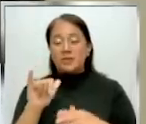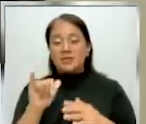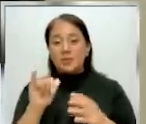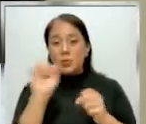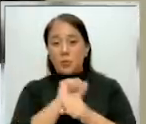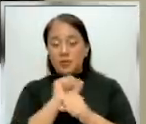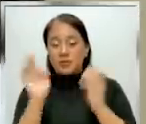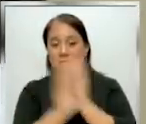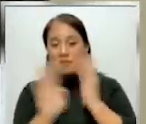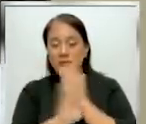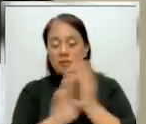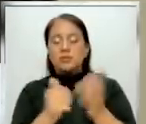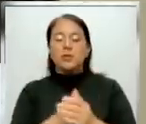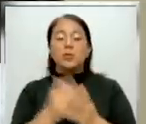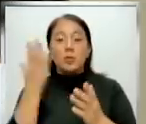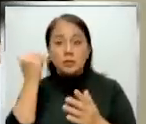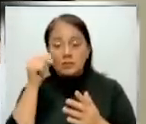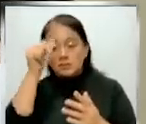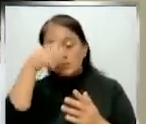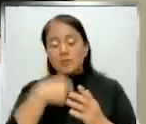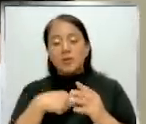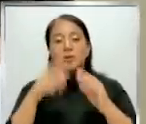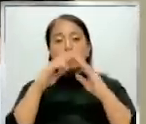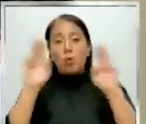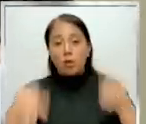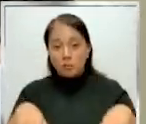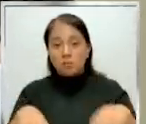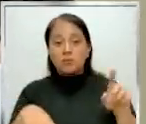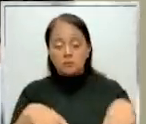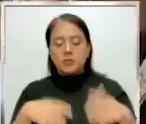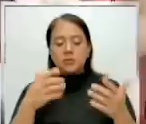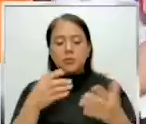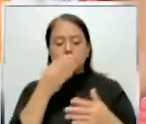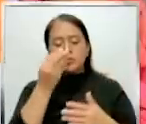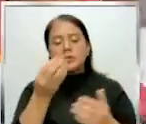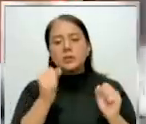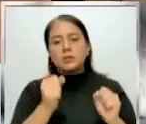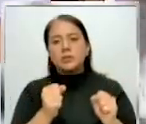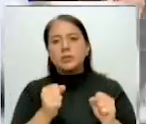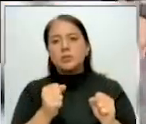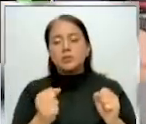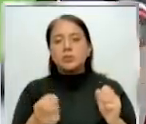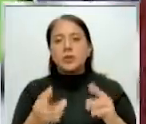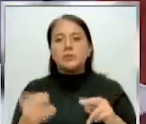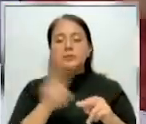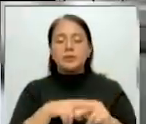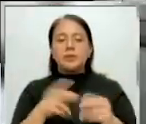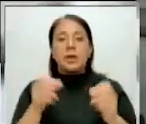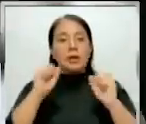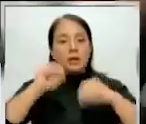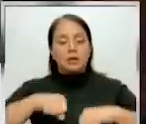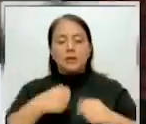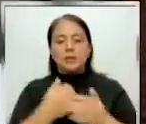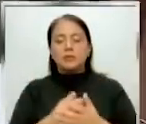extended also. No? So medyo, kung hindi naman, we can always increase naman. Bagamat pabor sa mga suki ng carousel, may